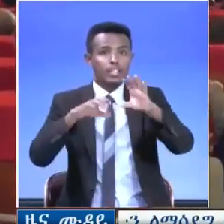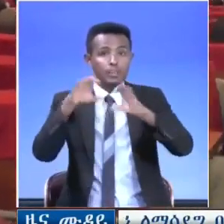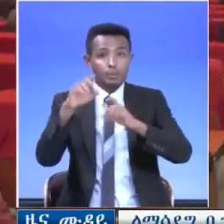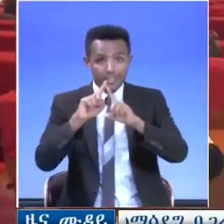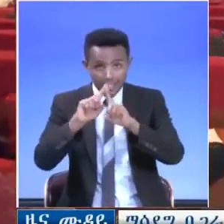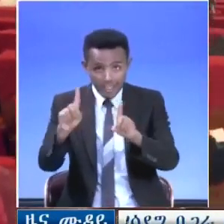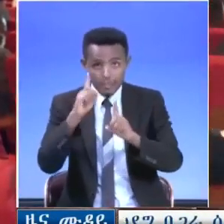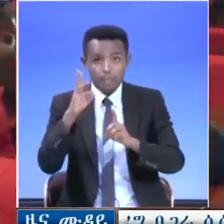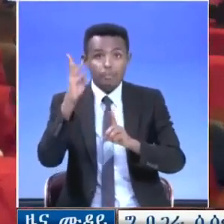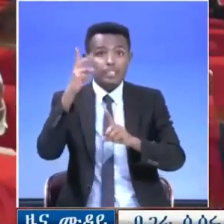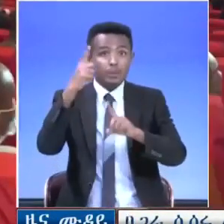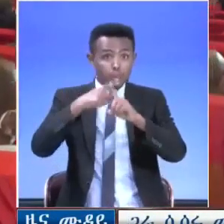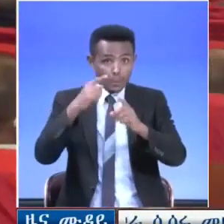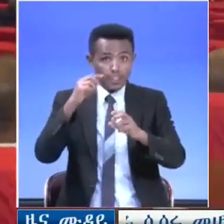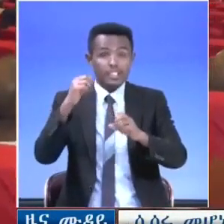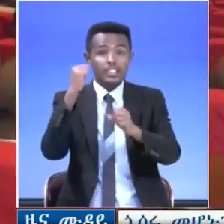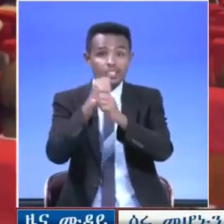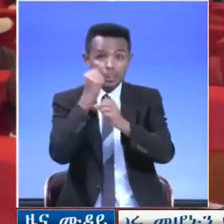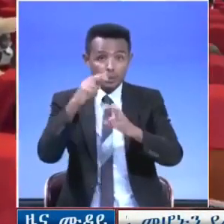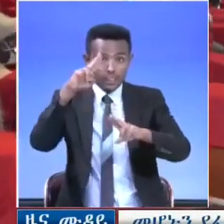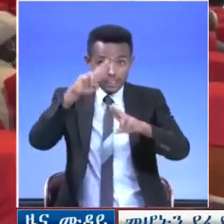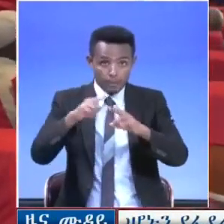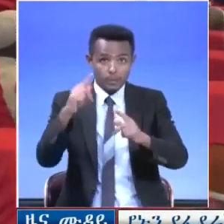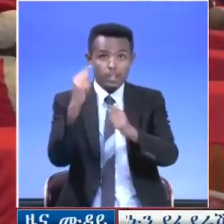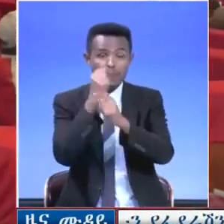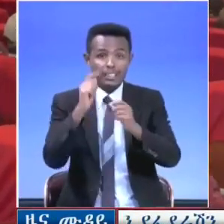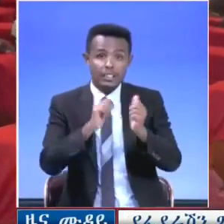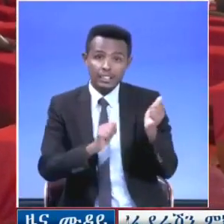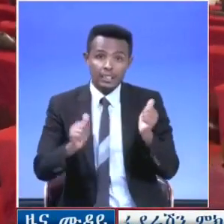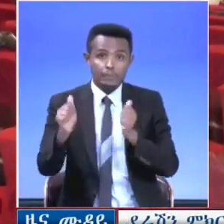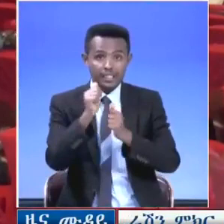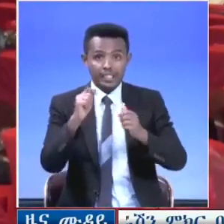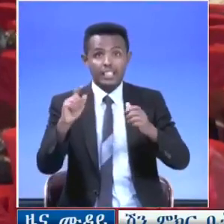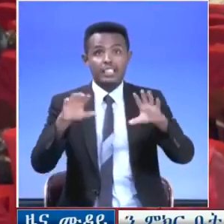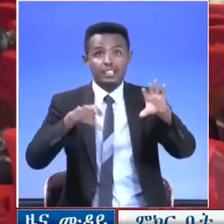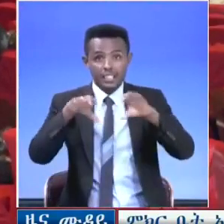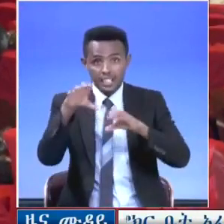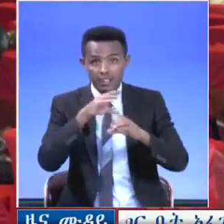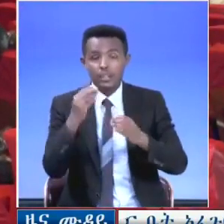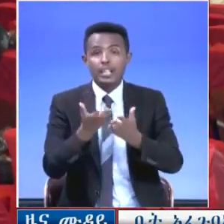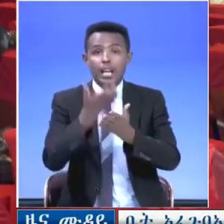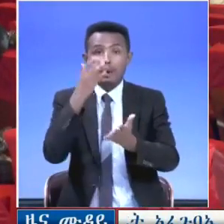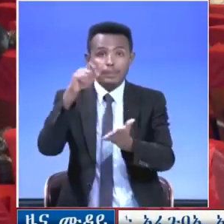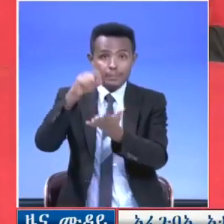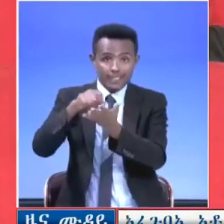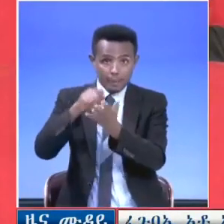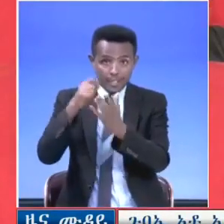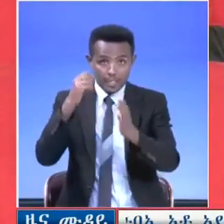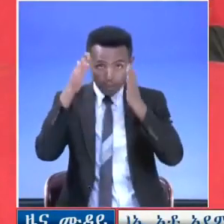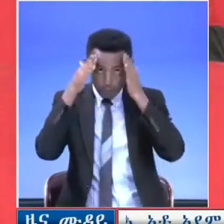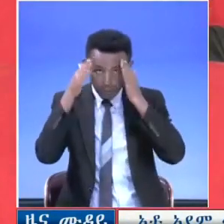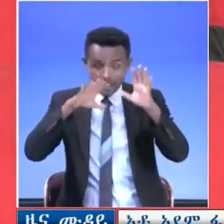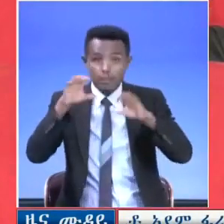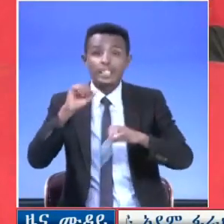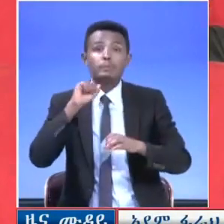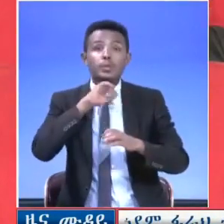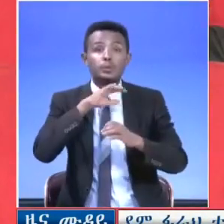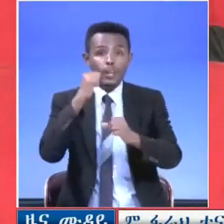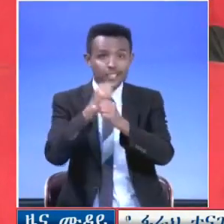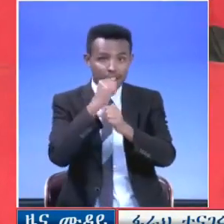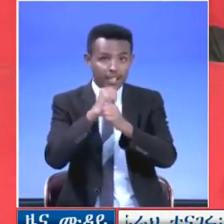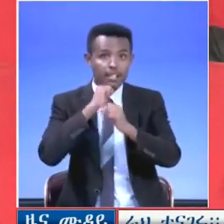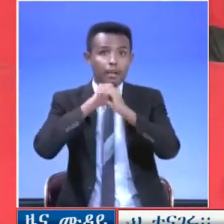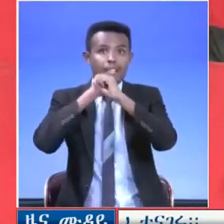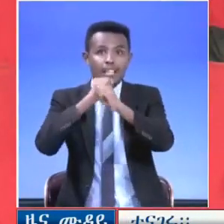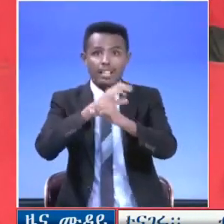በተለይም በ6 ወር እንዲሰሩ ከተቀመጡት ተግባራት ግንባር ቀደም የተደረገው የሀብት ምዝገባ ስራ ላይ ትኩረት ተደርጓል። ብልሹ አሰራርን ለመከላከልና